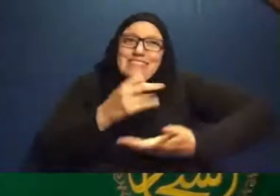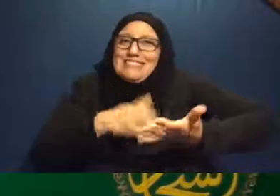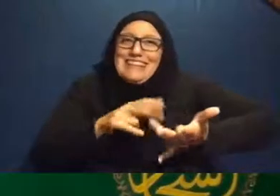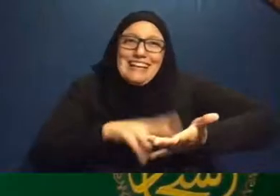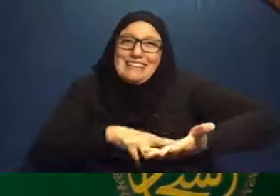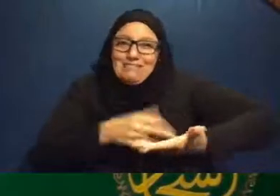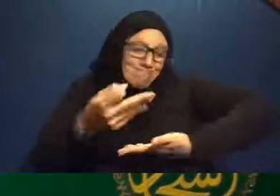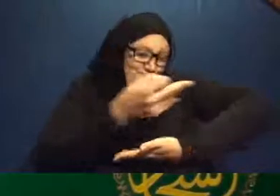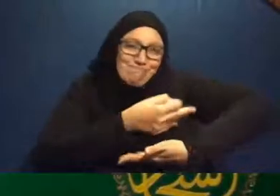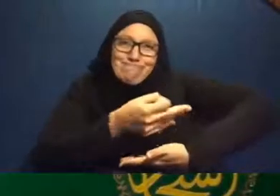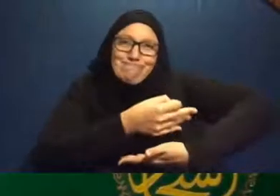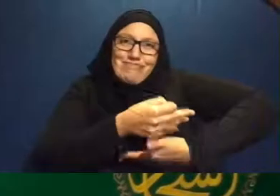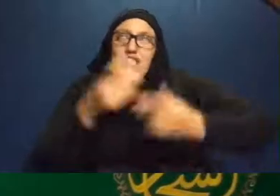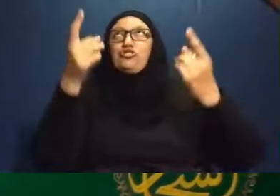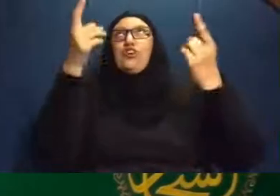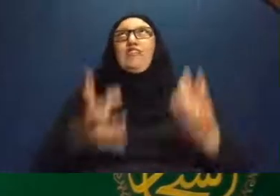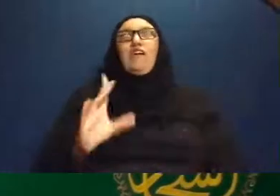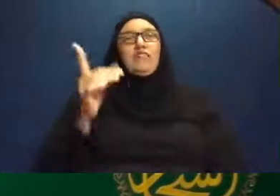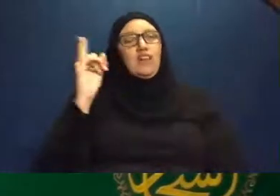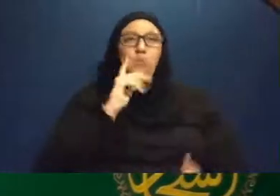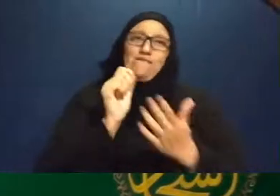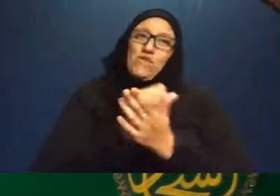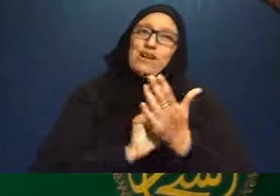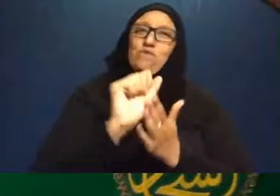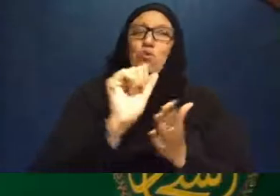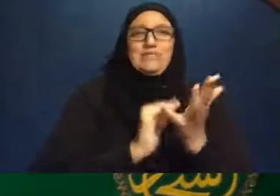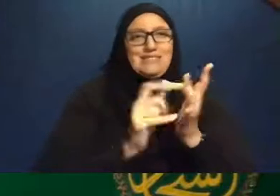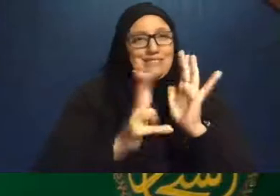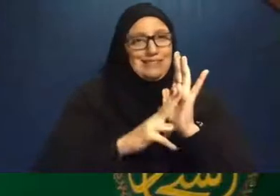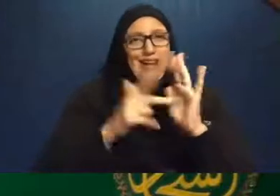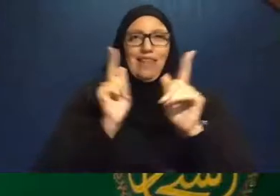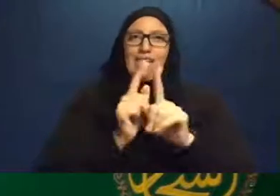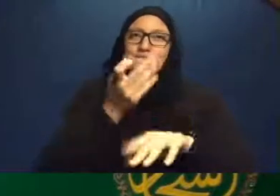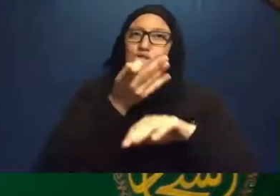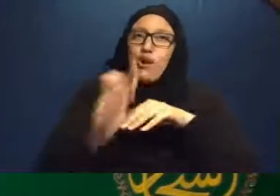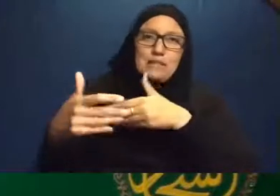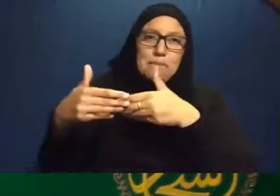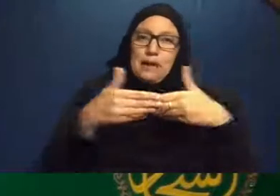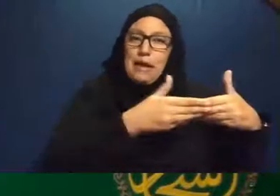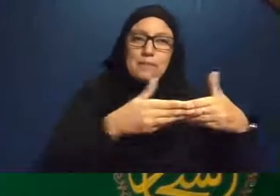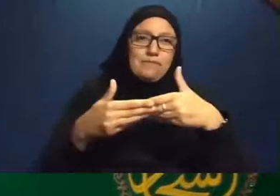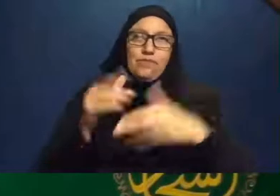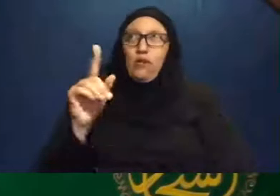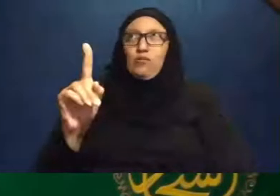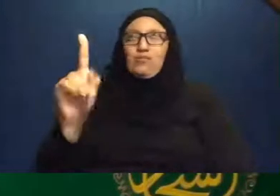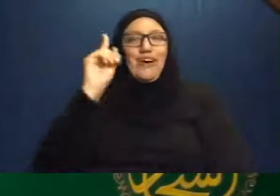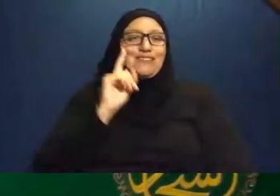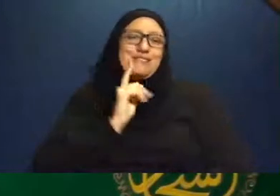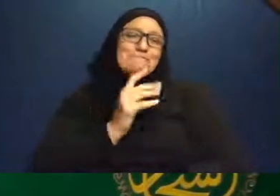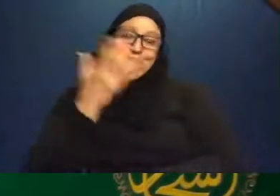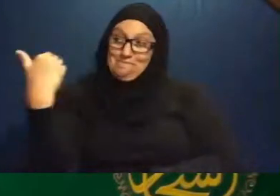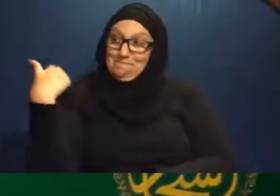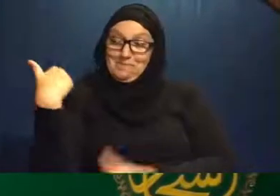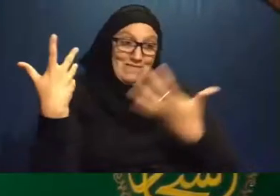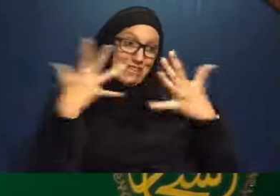whatsoever. Start afresh. فَانْدُرُوا كَيْفَ تَكُونُونَ فِي مَا تَسْتَأْنِفُونَ God says, let us see now, how would